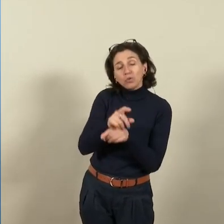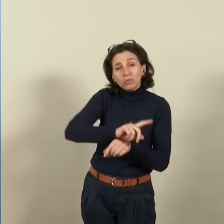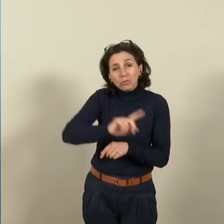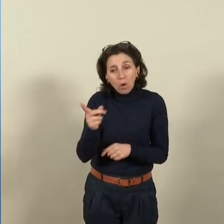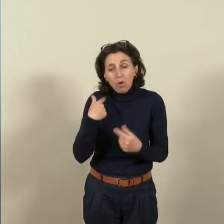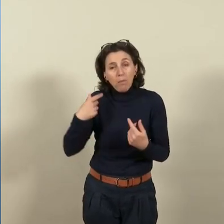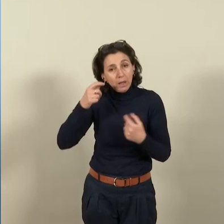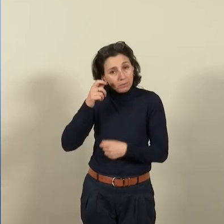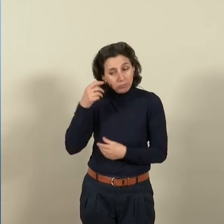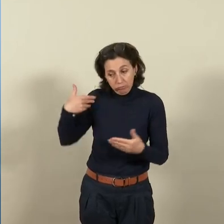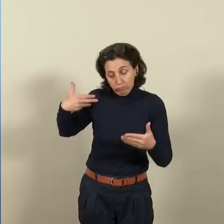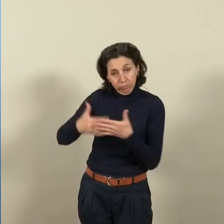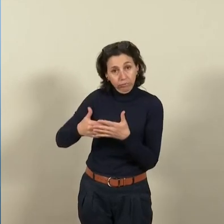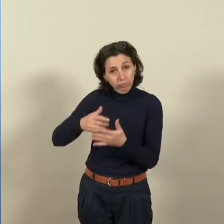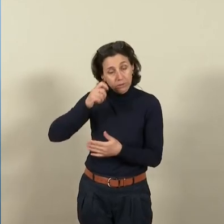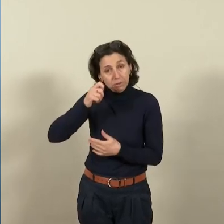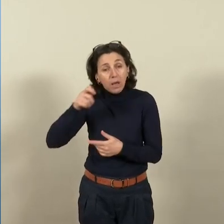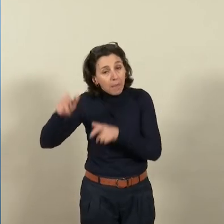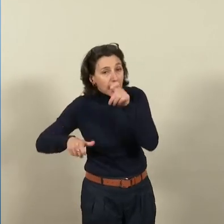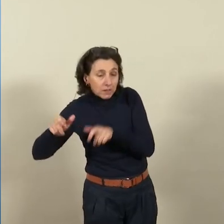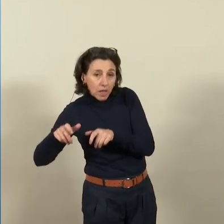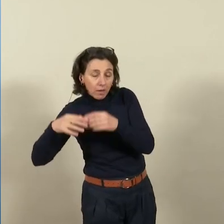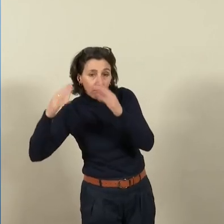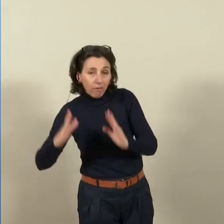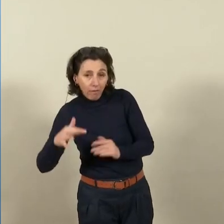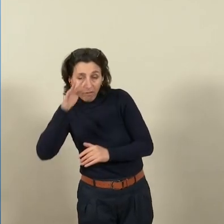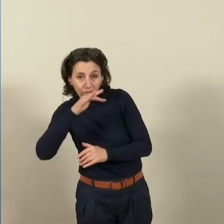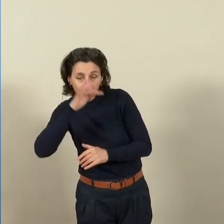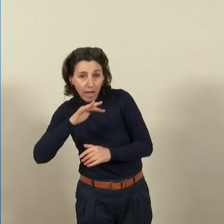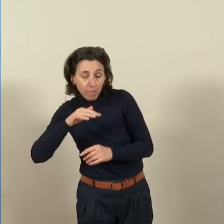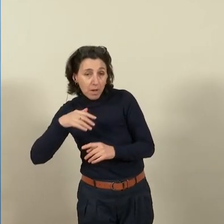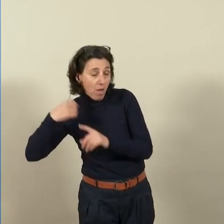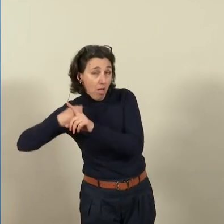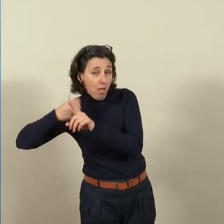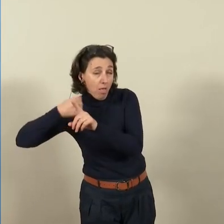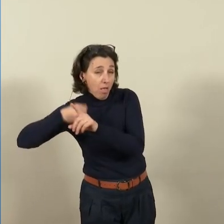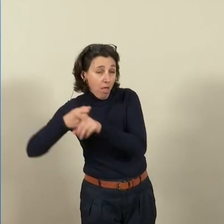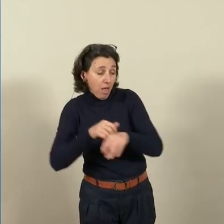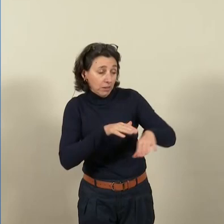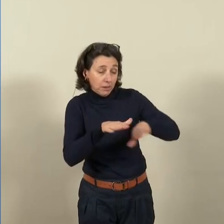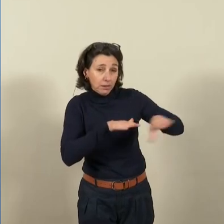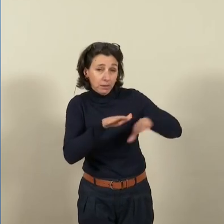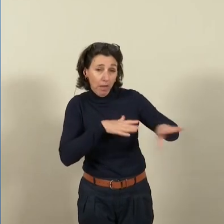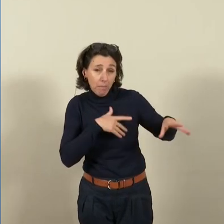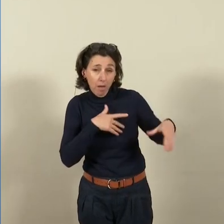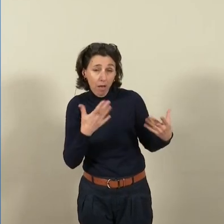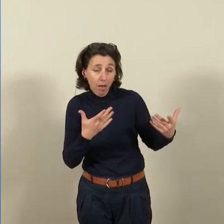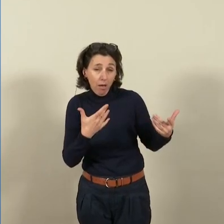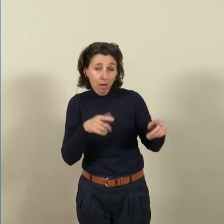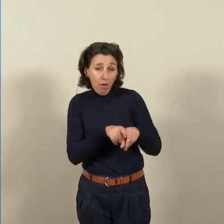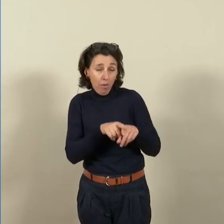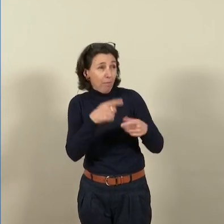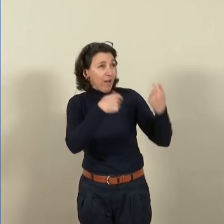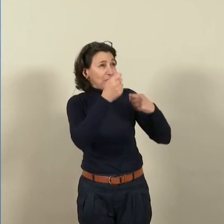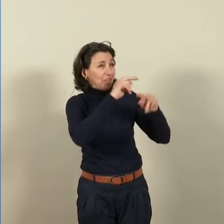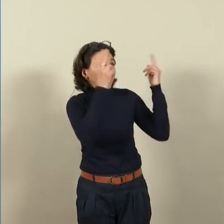ceux qui depuis leurs exploitations agricoles luttent depuis longtemps contre les effets délétaires d'un système tout entier orienté vers les marchés